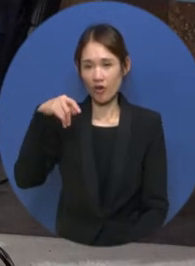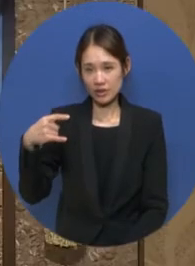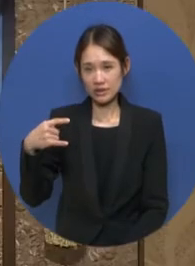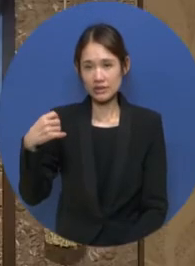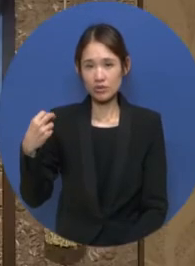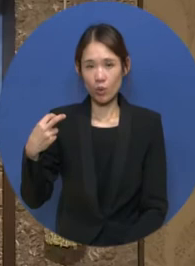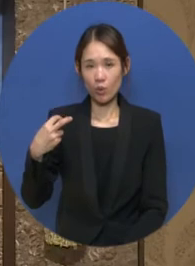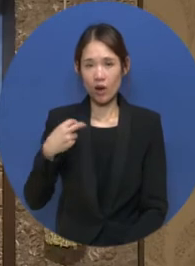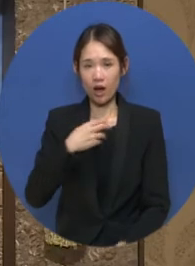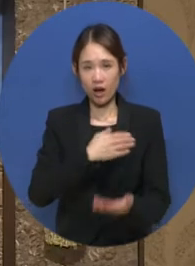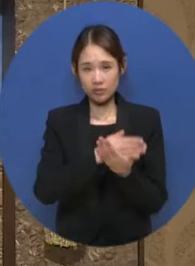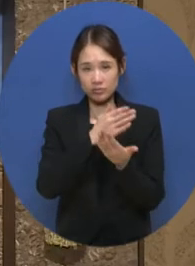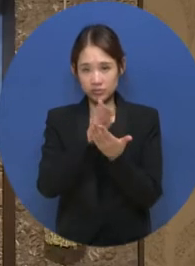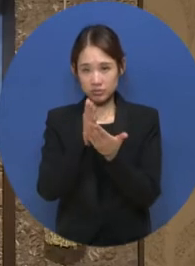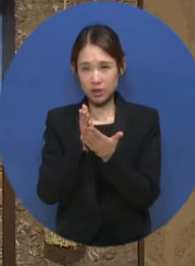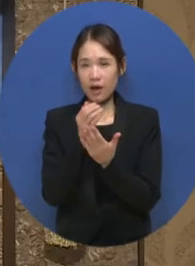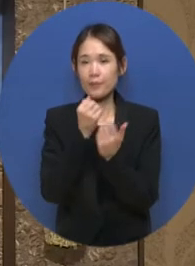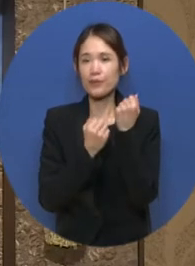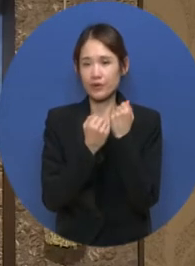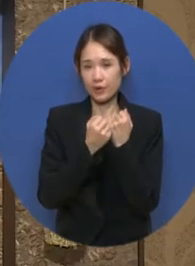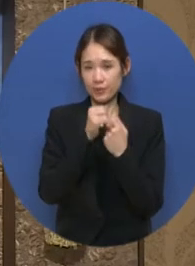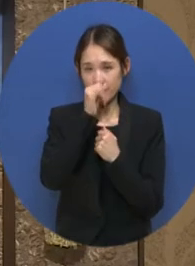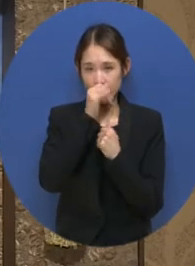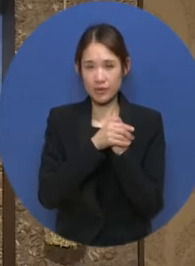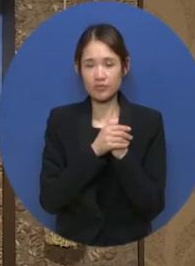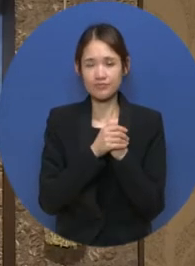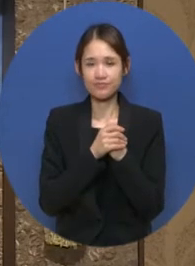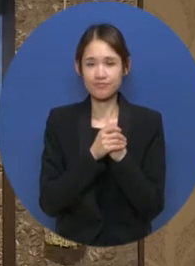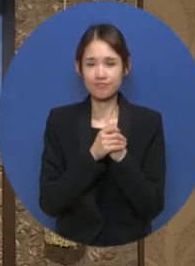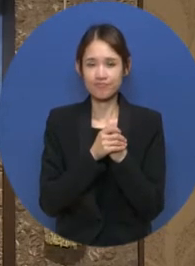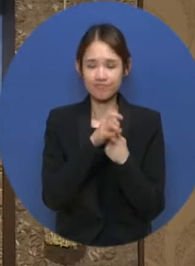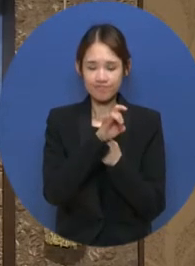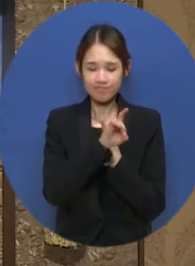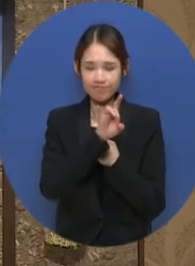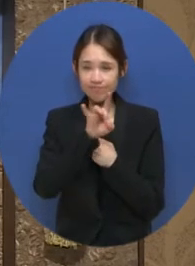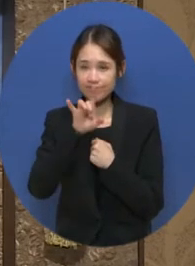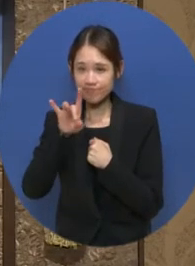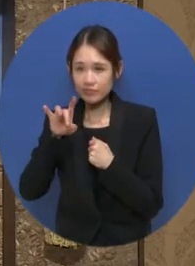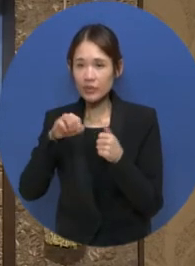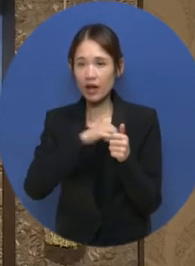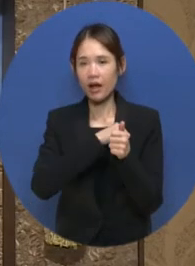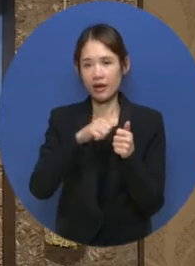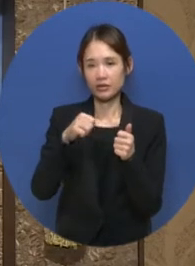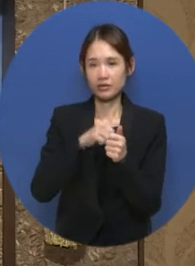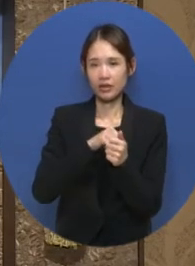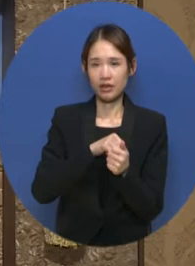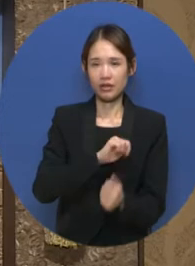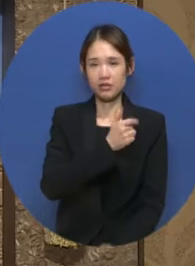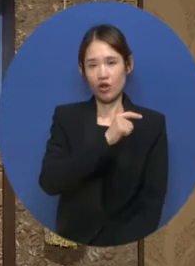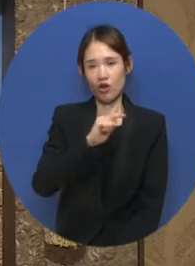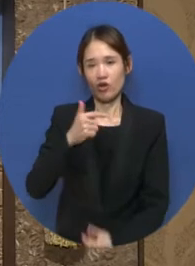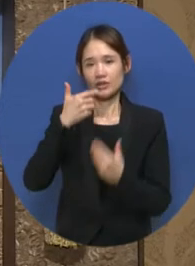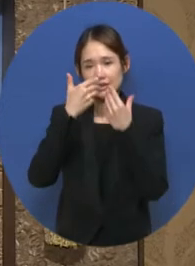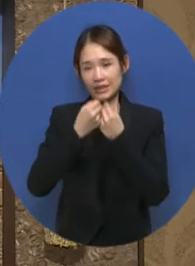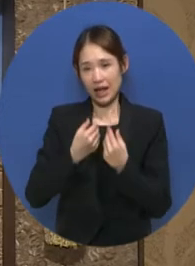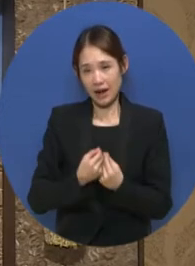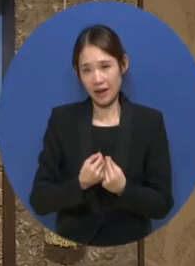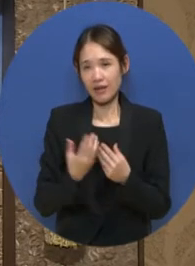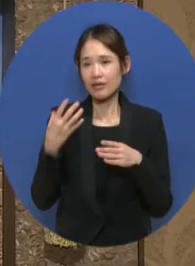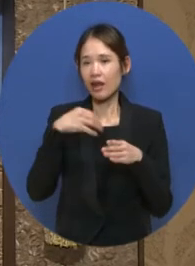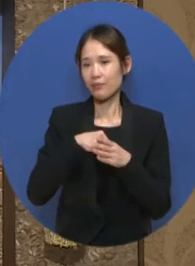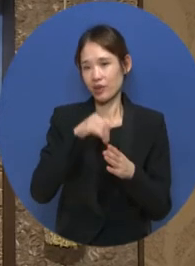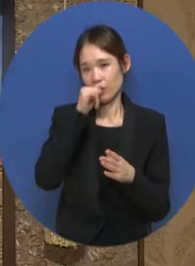생각들 약대 있는 설명이 있구요 그리고 이제 각각의 학대 들에 있었던 여러 가지 사례 득도 사실 조금